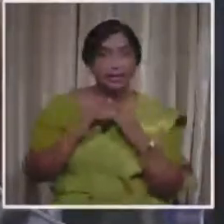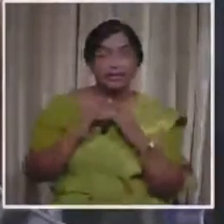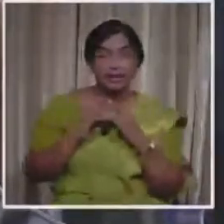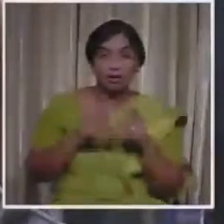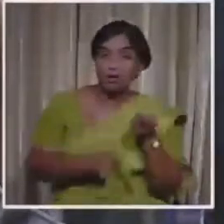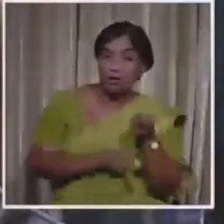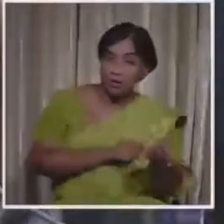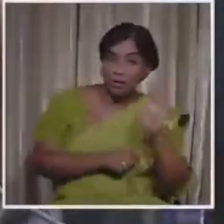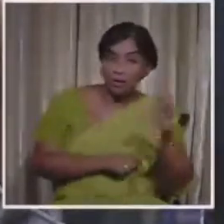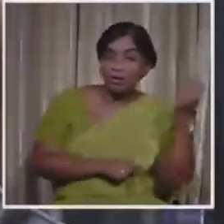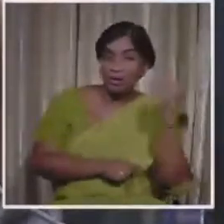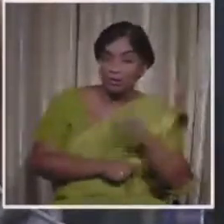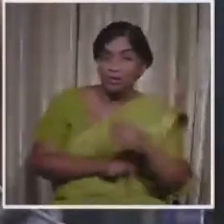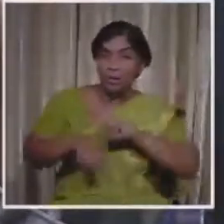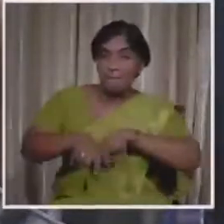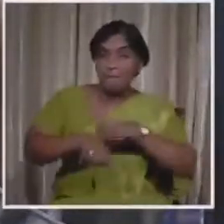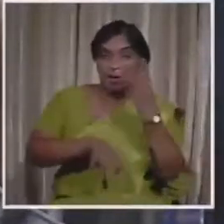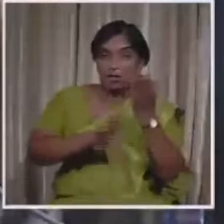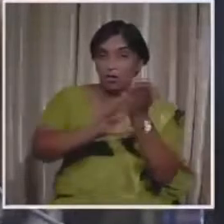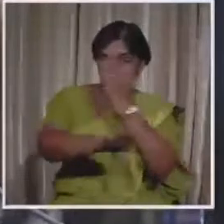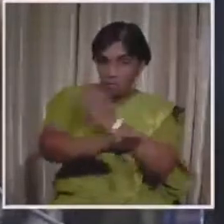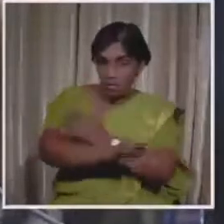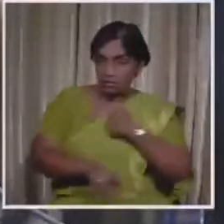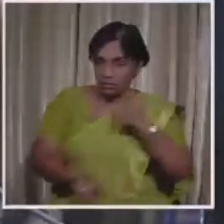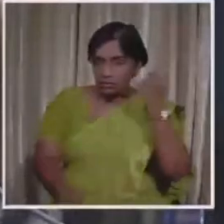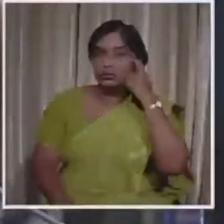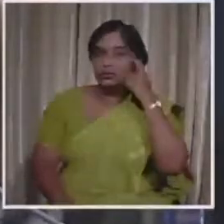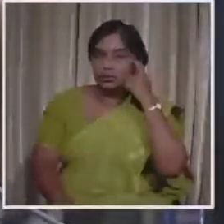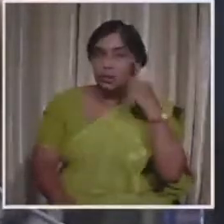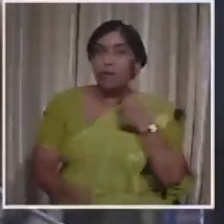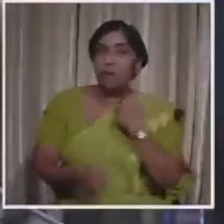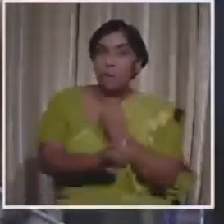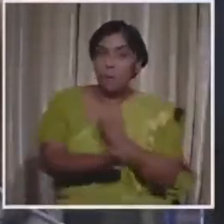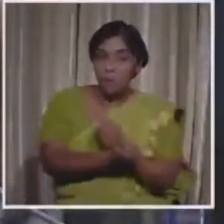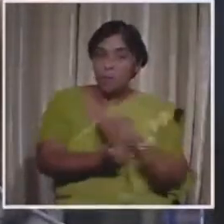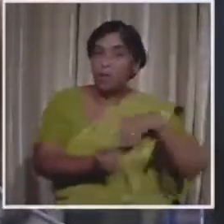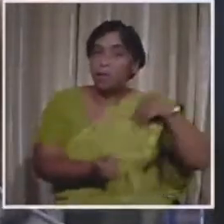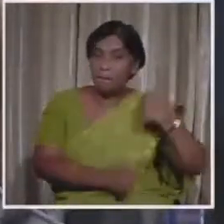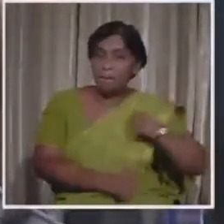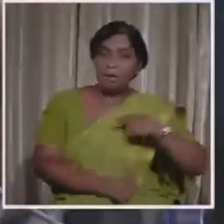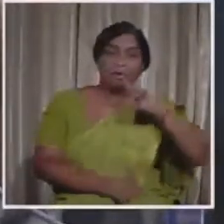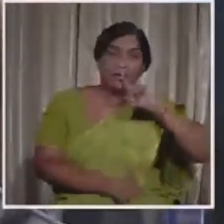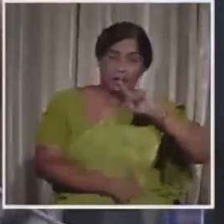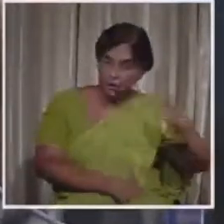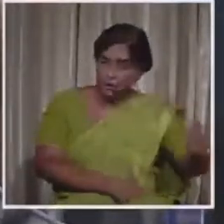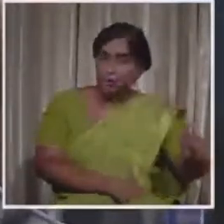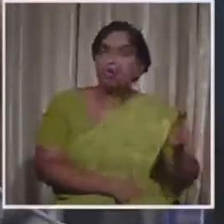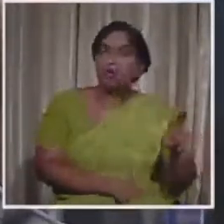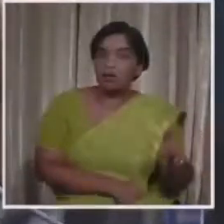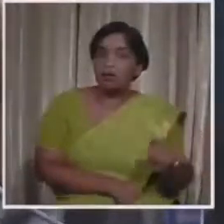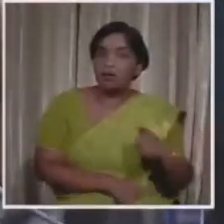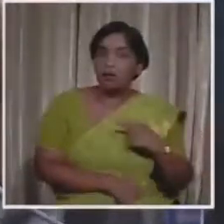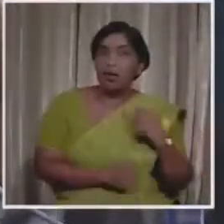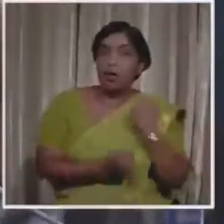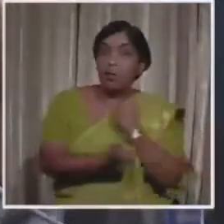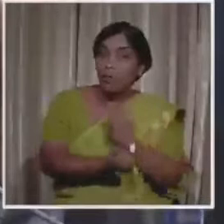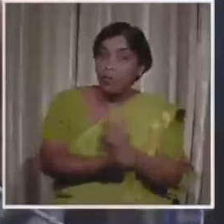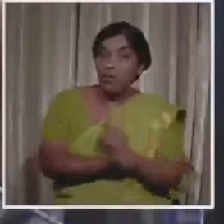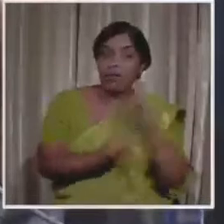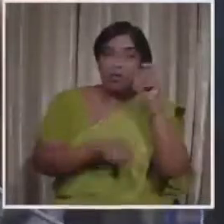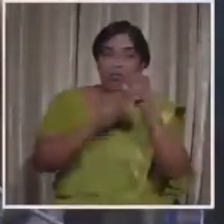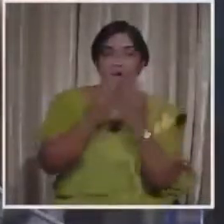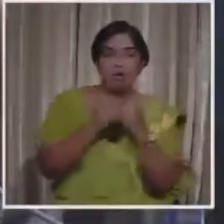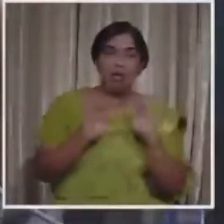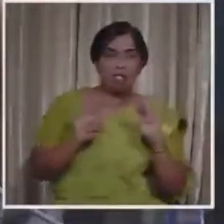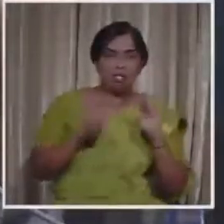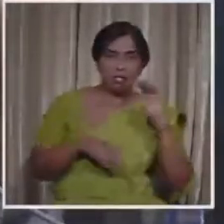එල්ල කරන්න එනවා කියලා පැය 3කට කලින් මම දන්නවා. මම පොලිසිය ස්ථානාධිපතිතුමාට කතා කරලා කිව්වා. කතා කරලා ගොම් පොලිසිය 40ක් පමණ